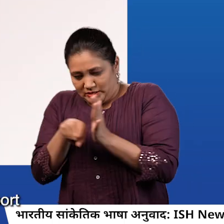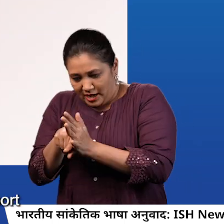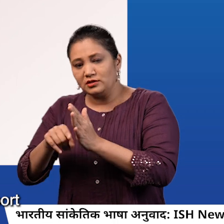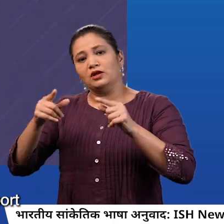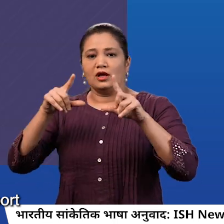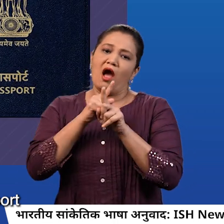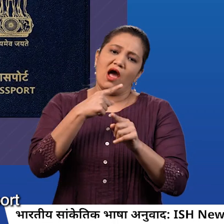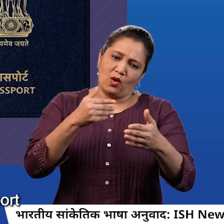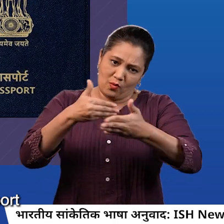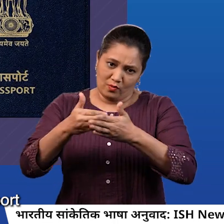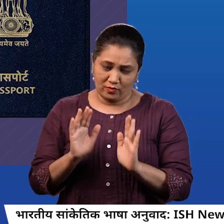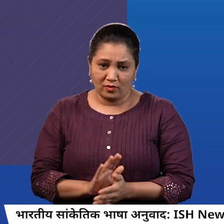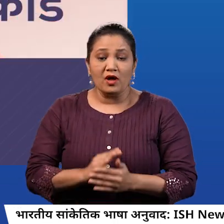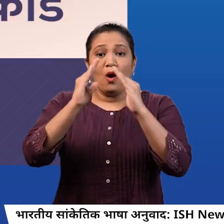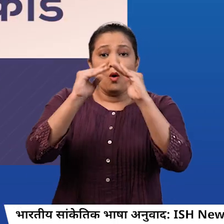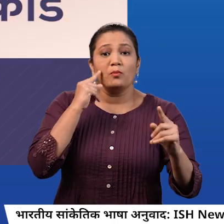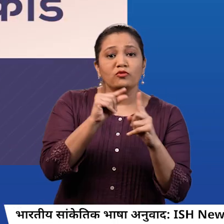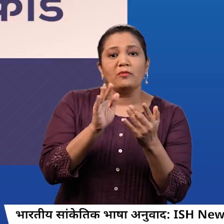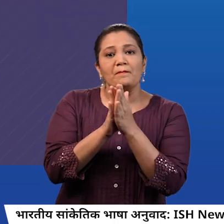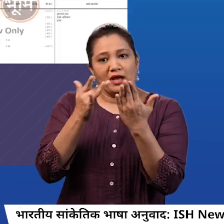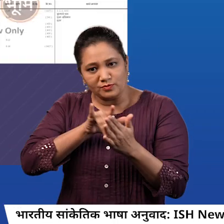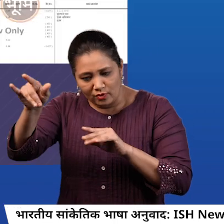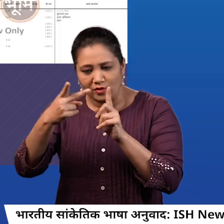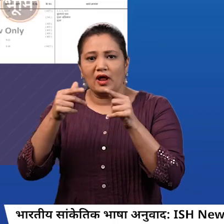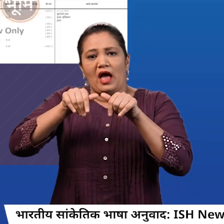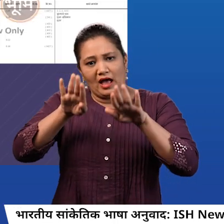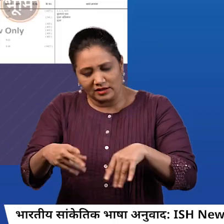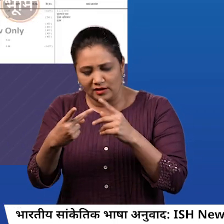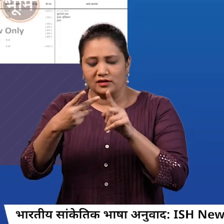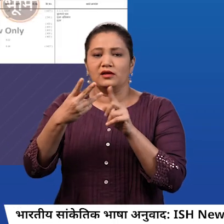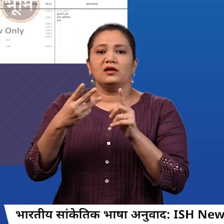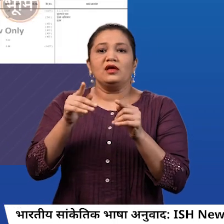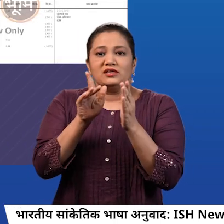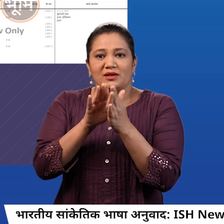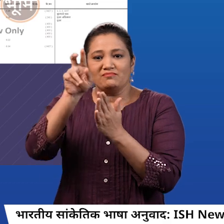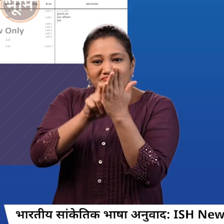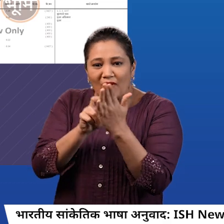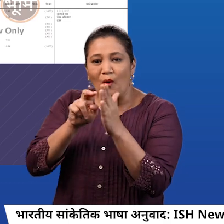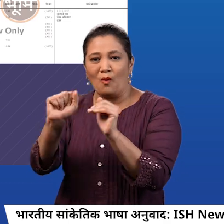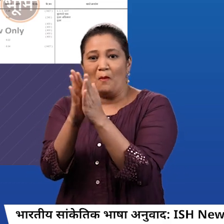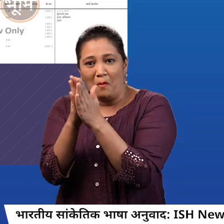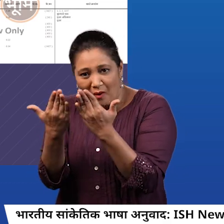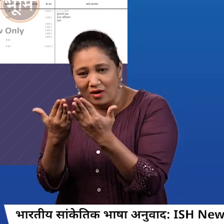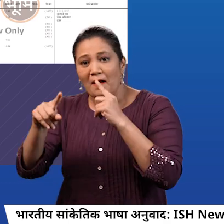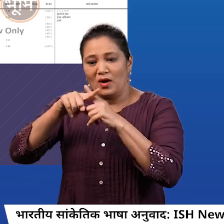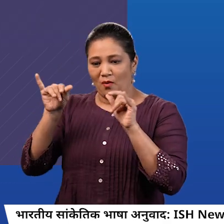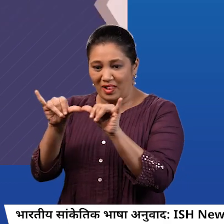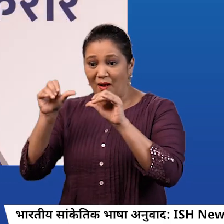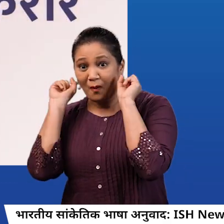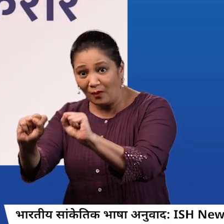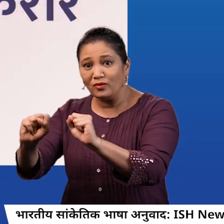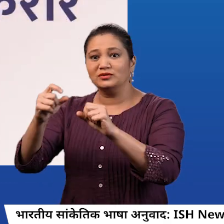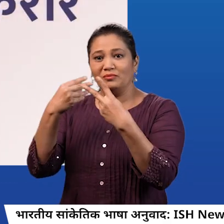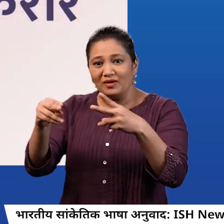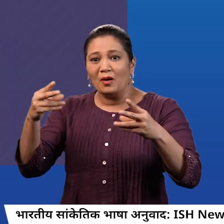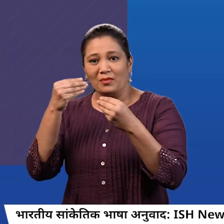रहिवासाचा पुरावा म्हणून भारतीय पासपोर्ट, आधार कार्ड, महसूल खात्याच्या किसान बही या पुस्तिकेसह जमिनीच्या मालकी संदर्भातला दस्तऐवज,